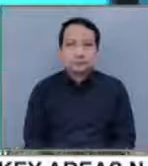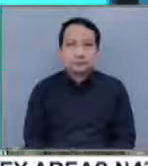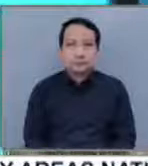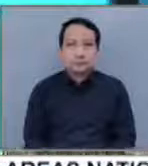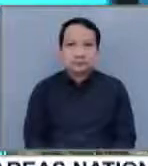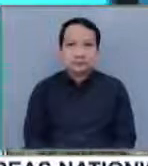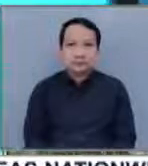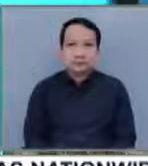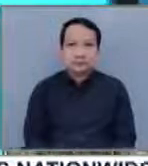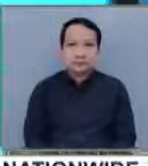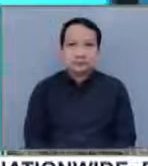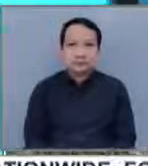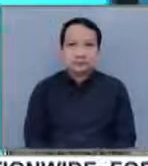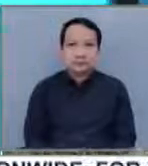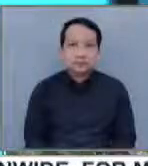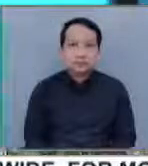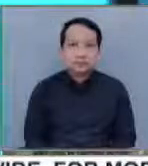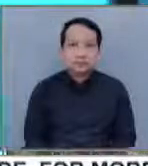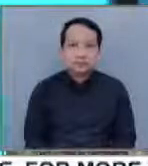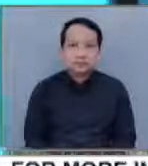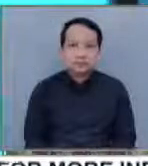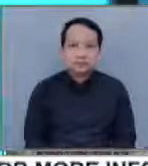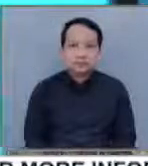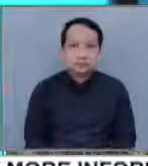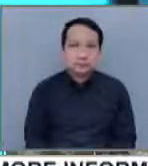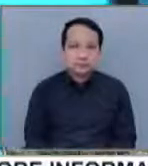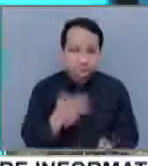Noel, good morning. Rise and shine.